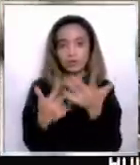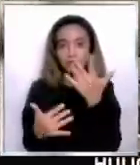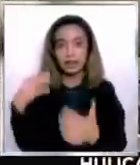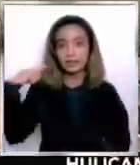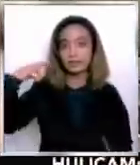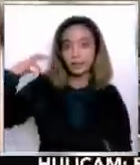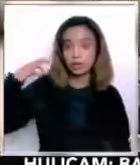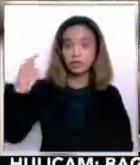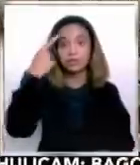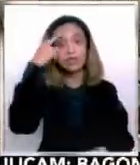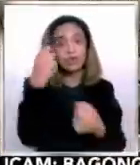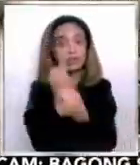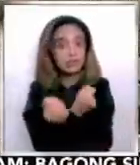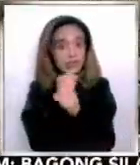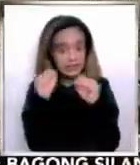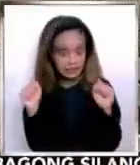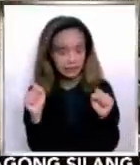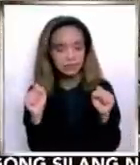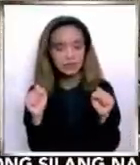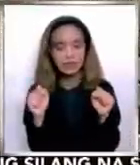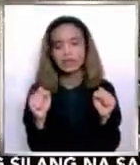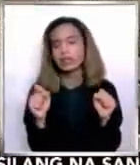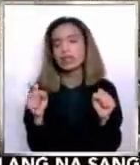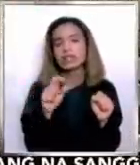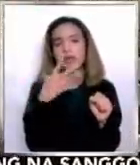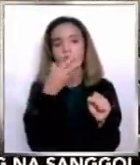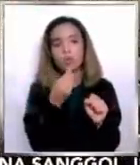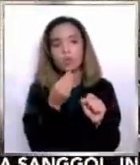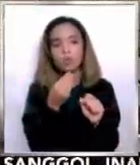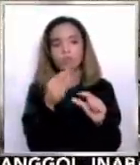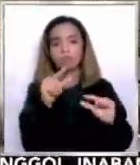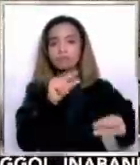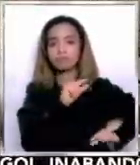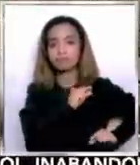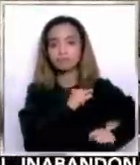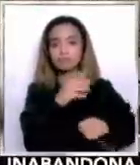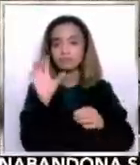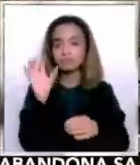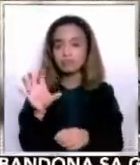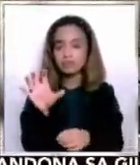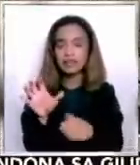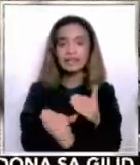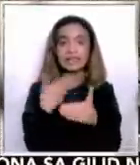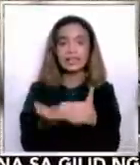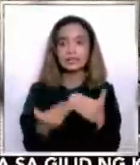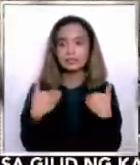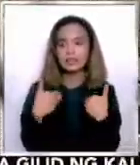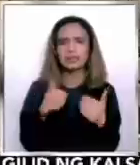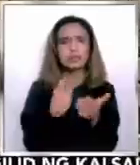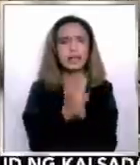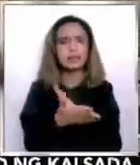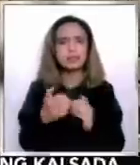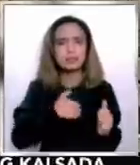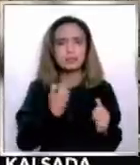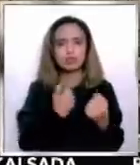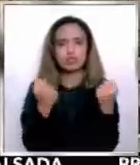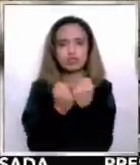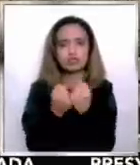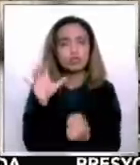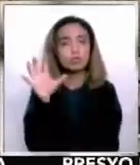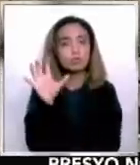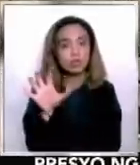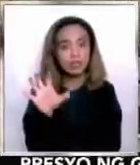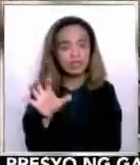sa ating mga guard dogs. And the other one is ang ating emotional support animals or emotional support dogs. Kung saan sila naman